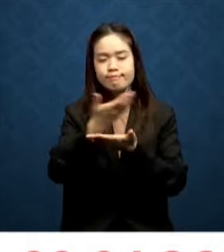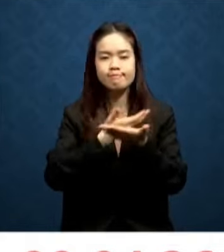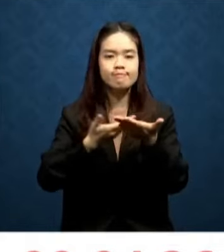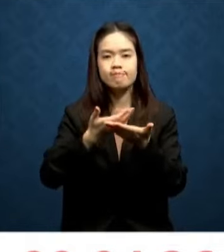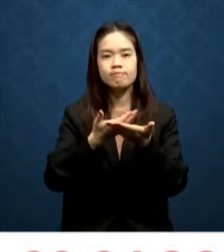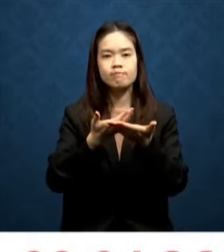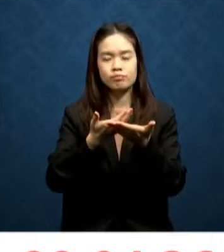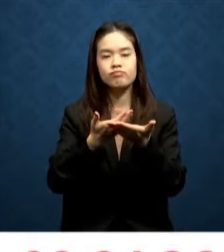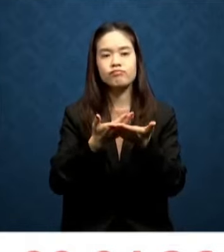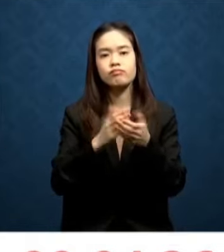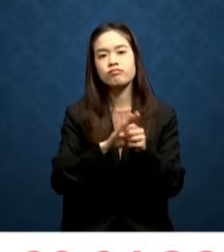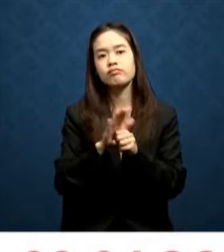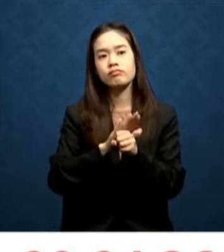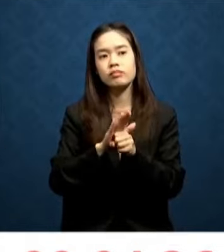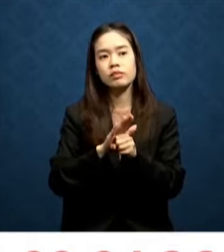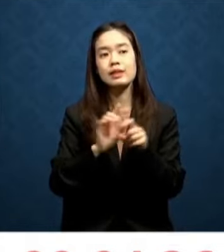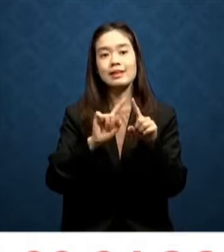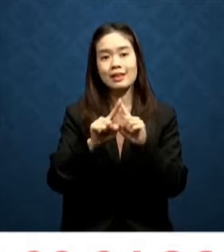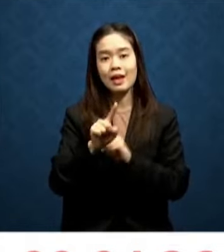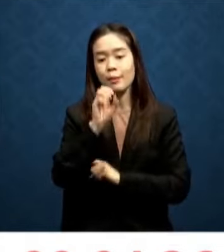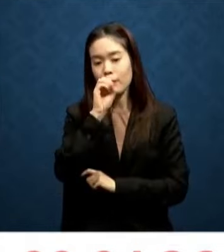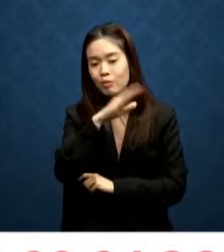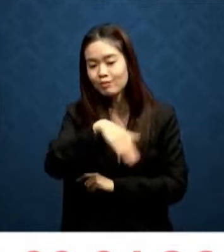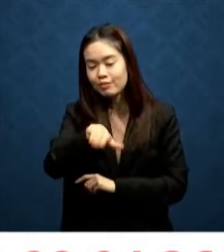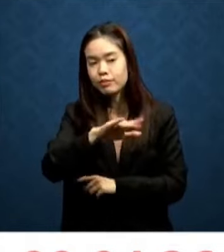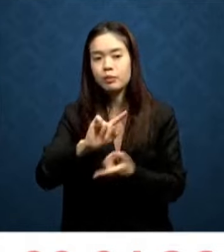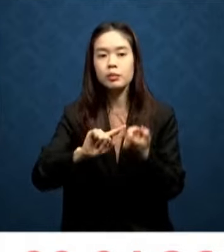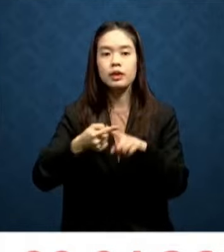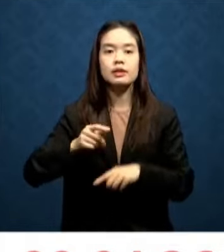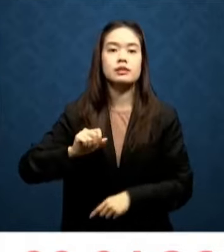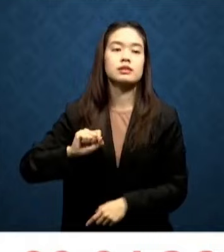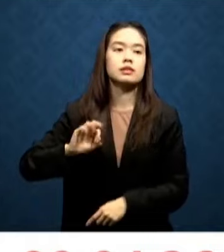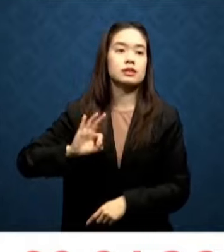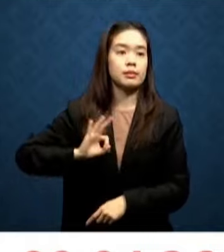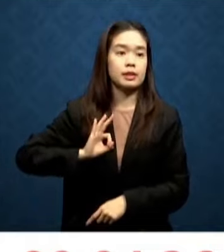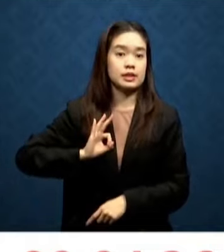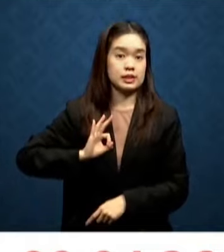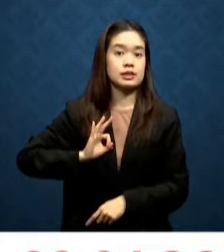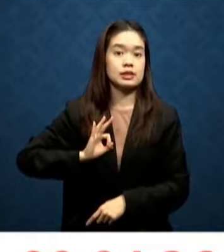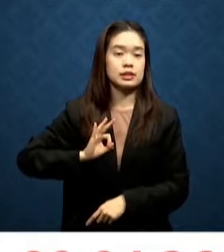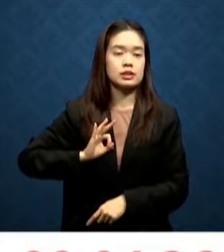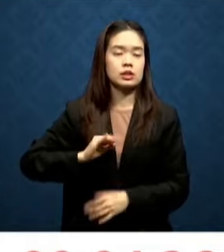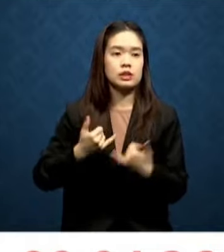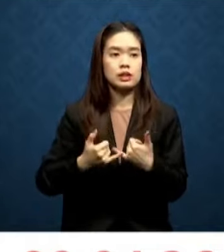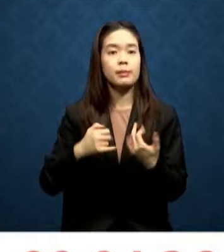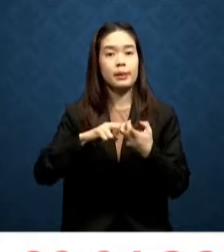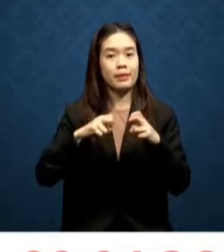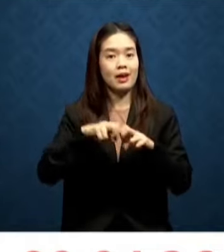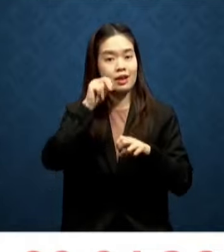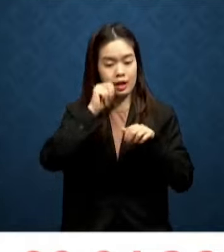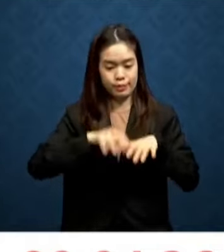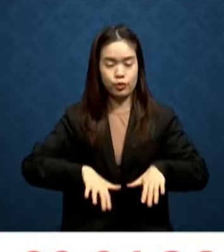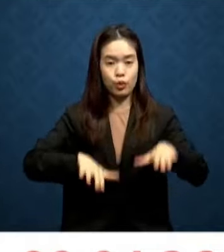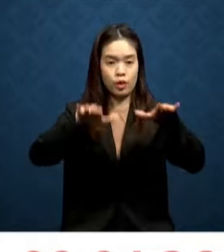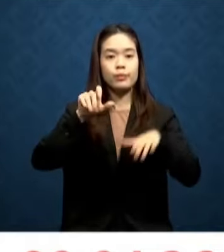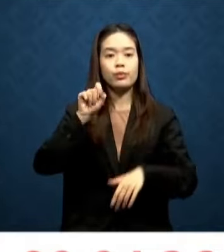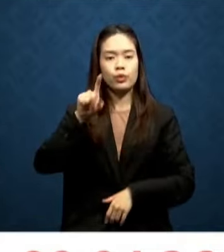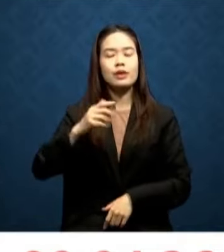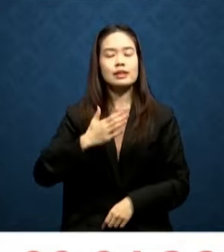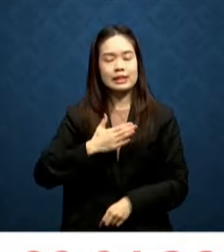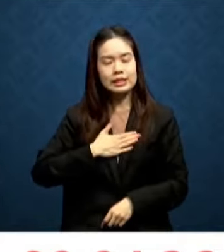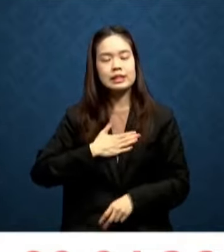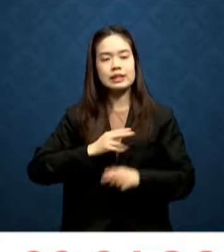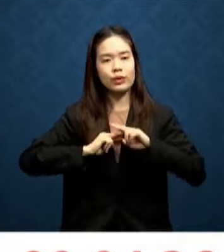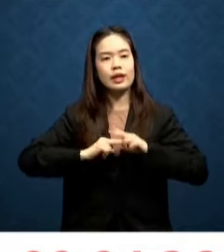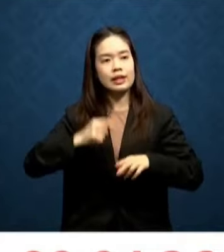แต่สิ่งที่สำคัญที่สุดนะครับผมเรียนผ่านเพื่อนสมาชิกทุกคนนะฮะหลายท่านอาจจะกังวลใจว่าเรื่องน้ำท่วมควรด่วนกว่าผมเห็นด้วยครับ